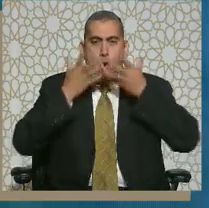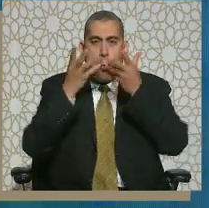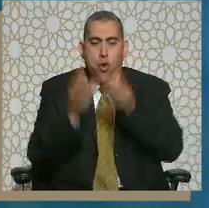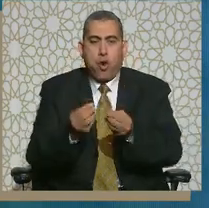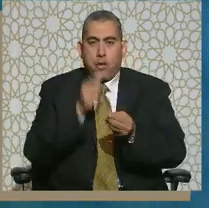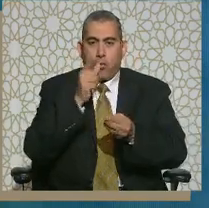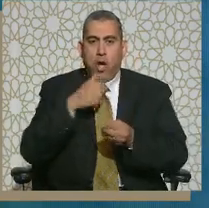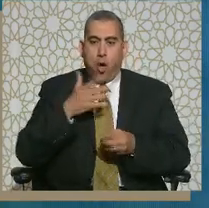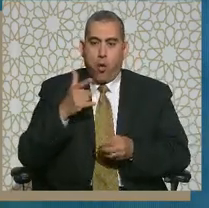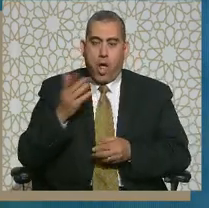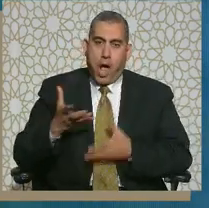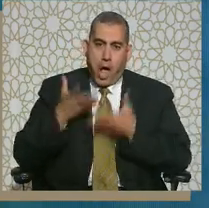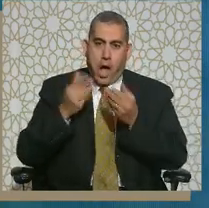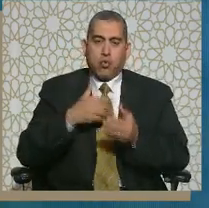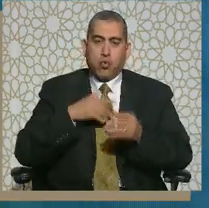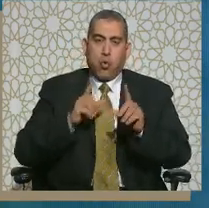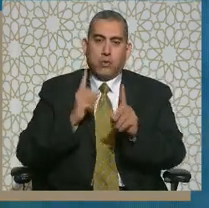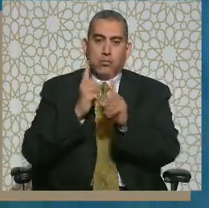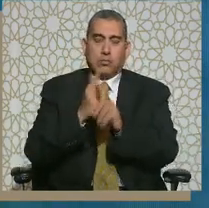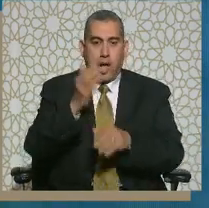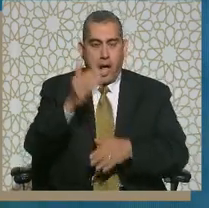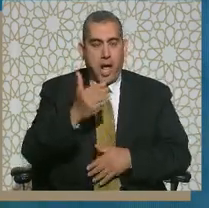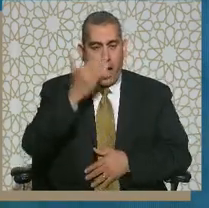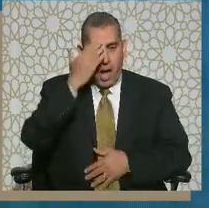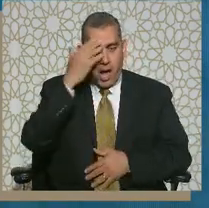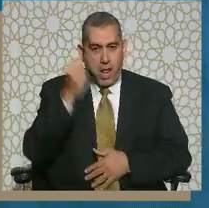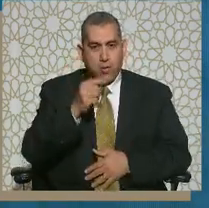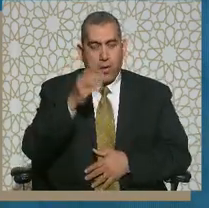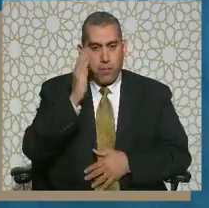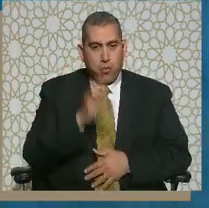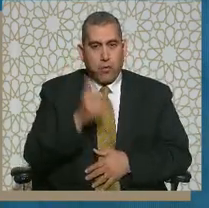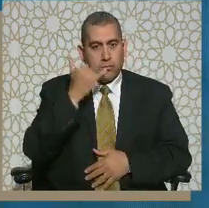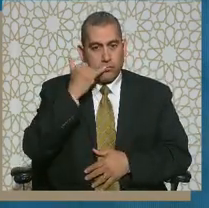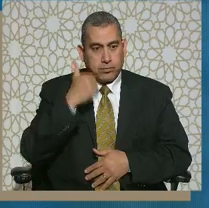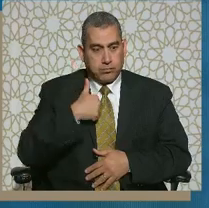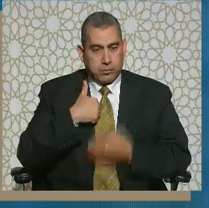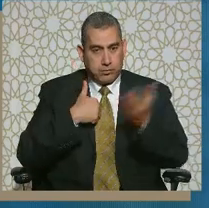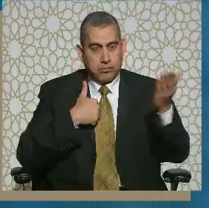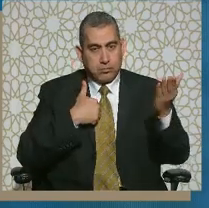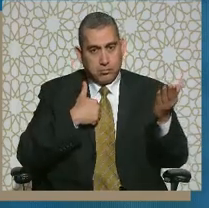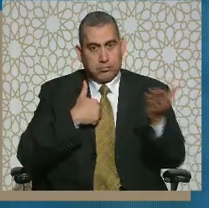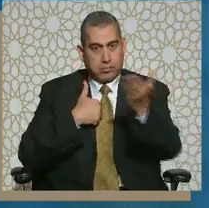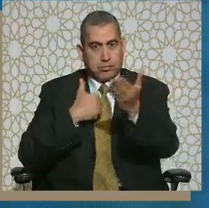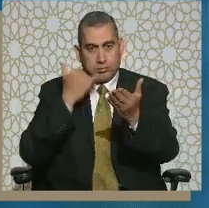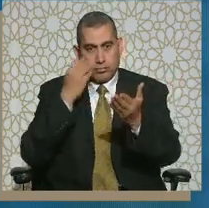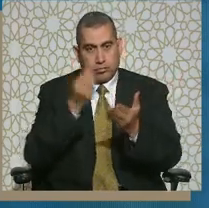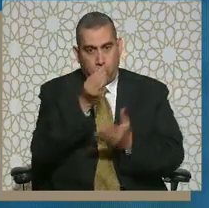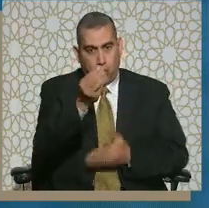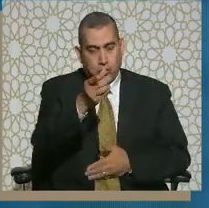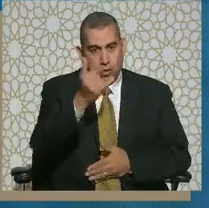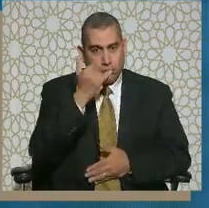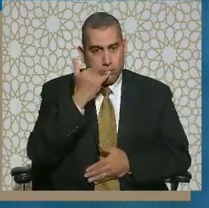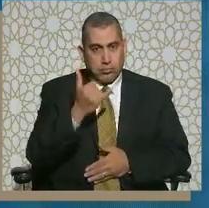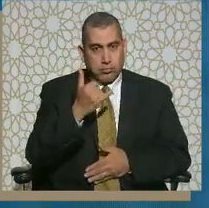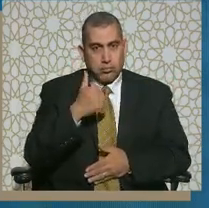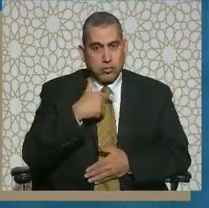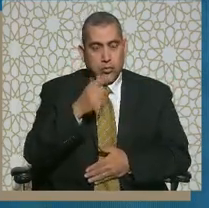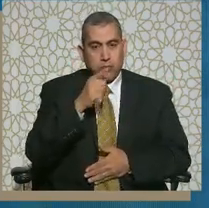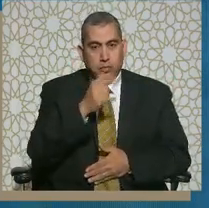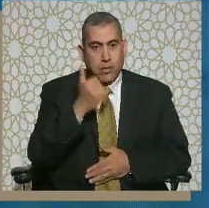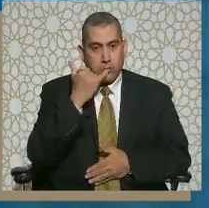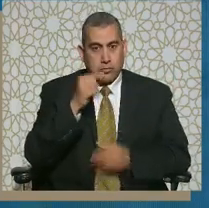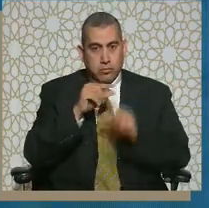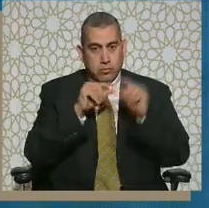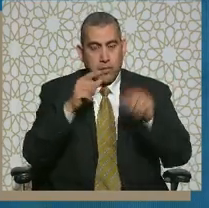ويتكلم معايا انا مش مريض اهلا وسهلا حضرتك خذ خذ رقم التليفون واهلا وسهلا مش رقم التليفون هيدولك هيد بقوللك